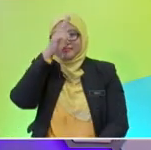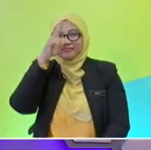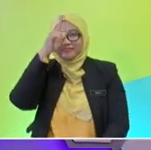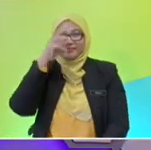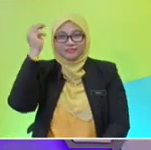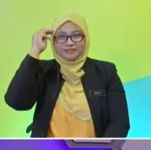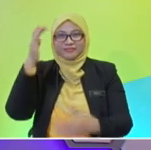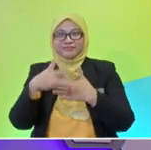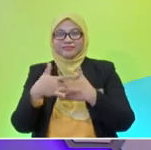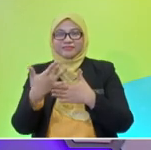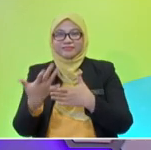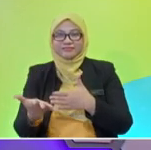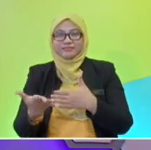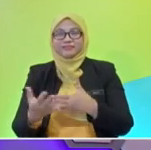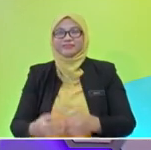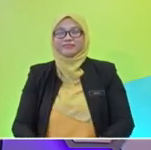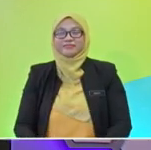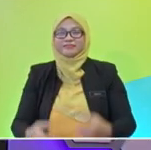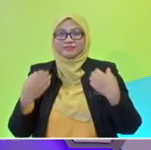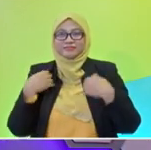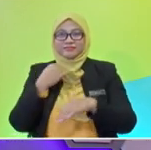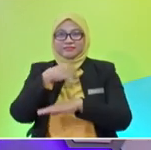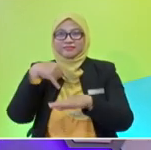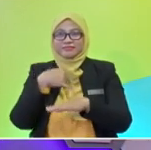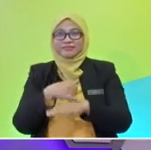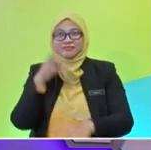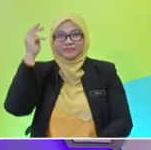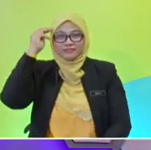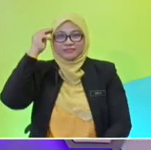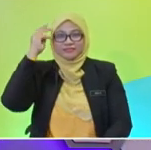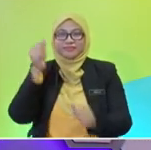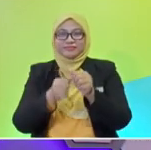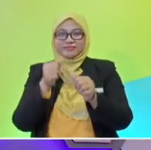tertubuh di kepulauan Melayu dan setiap DPRD